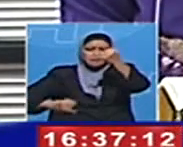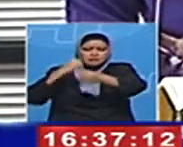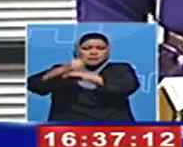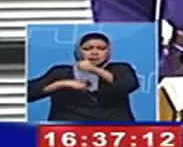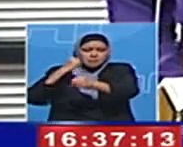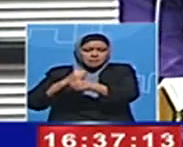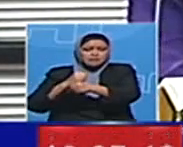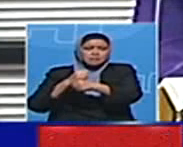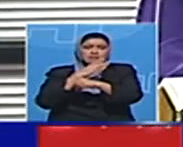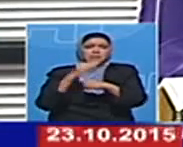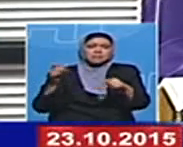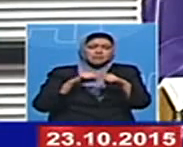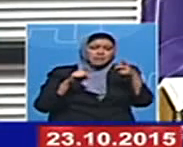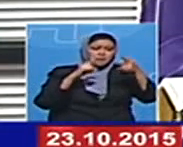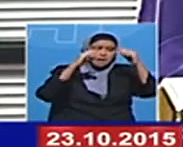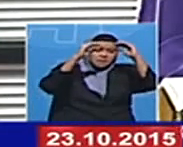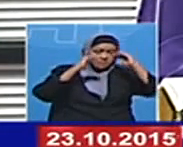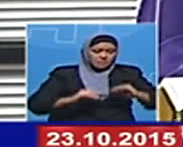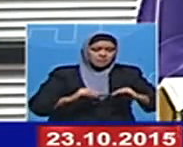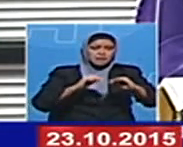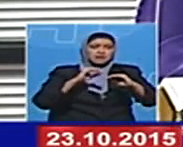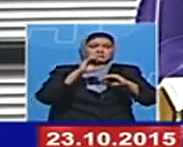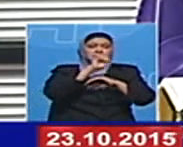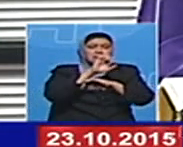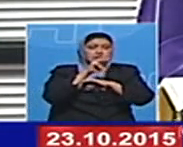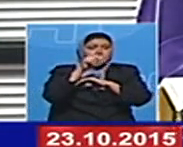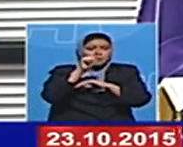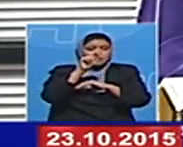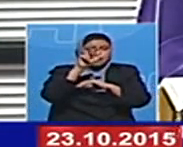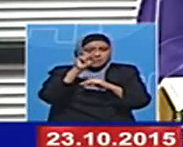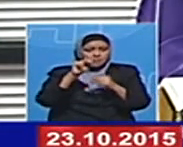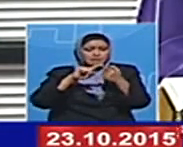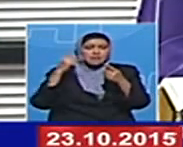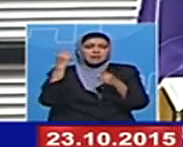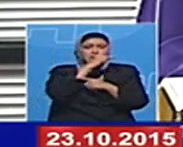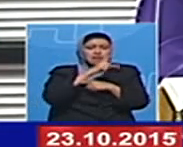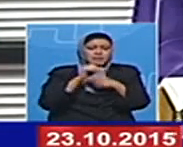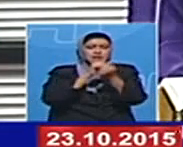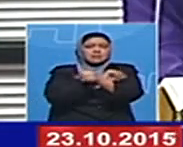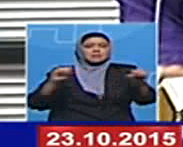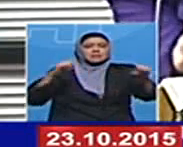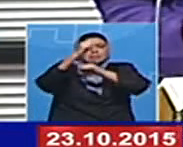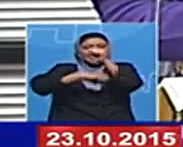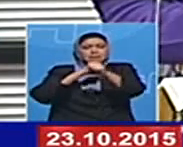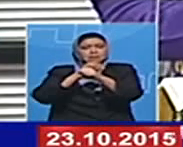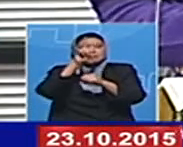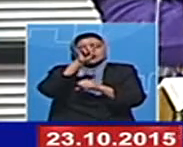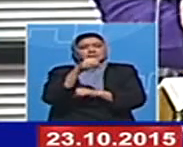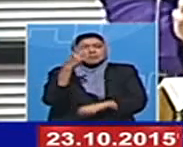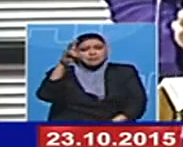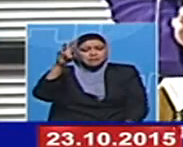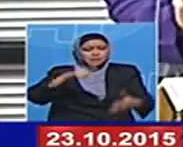fasa kedua semantan Kajang dijangka siap pertengahan 2017 projek ini dengan jarak